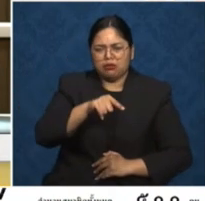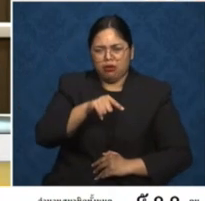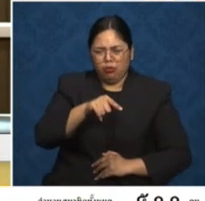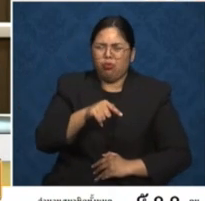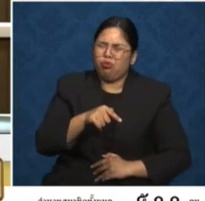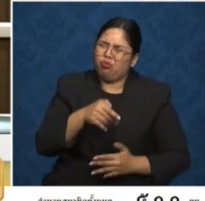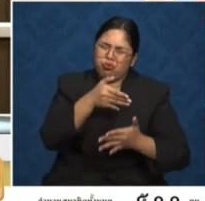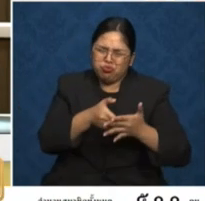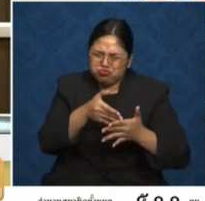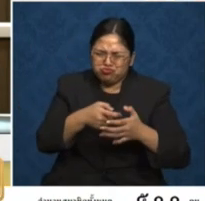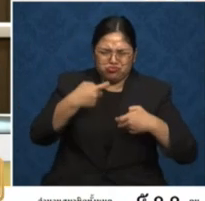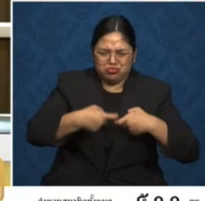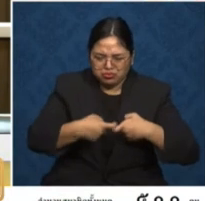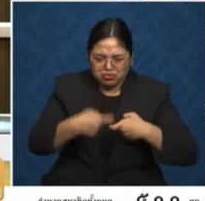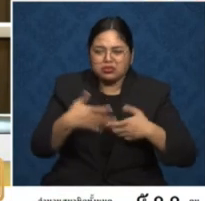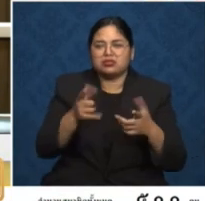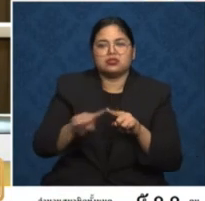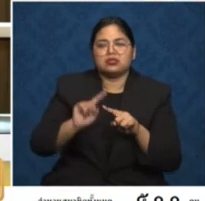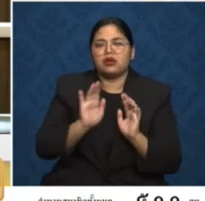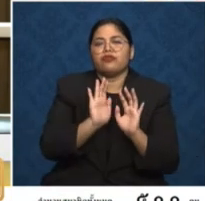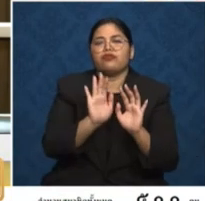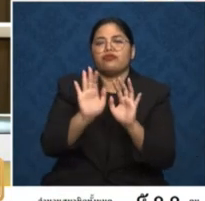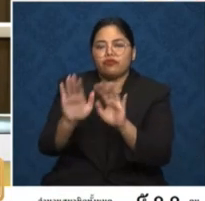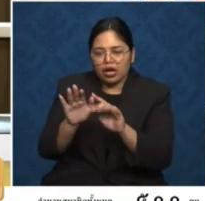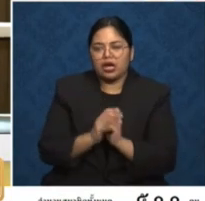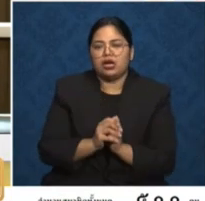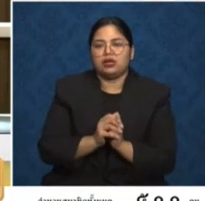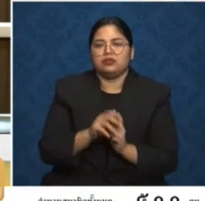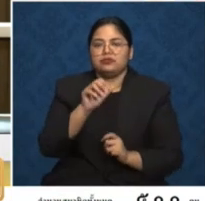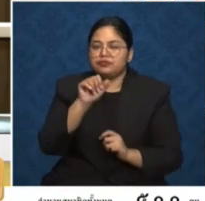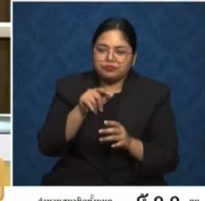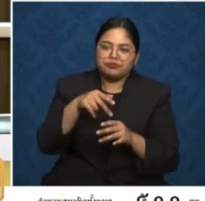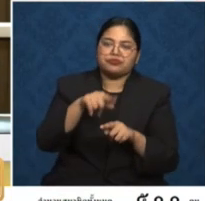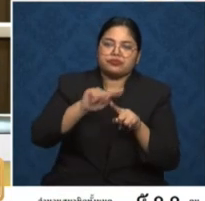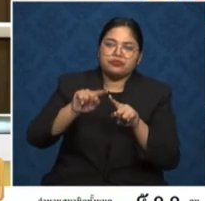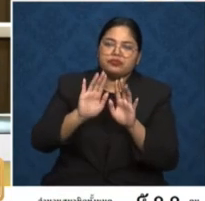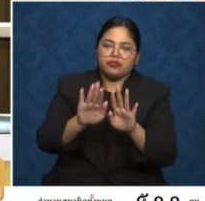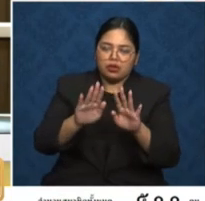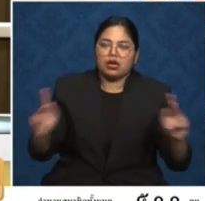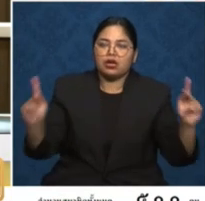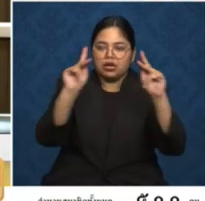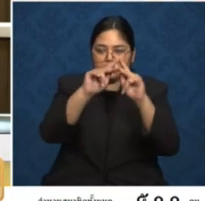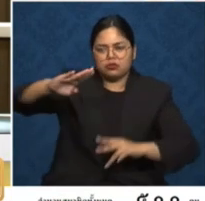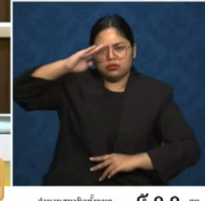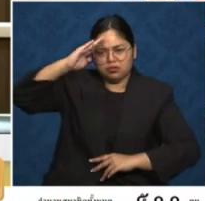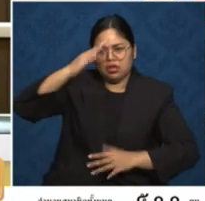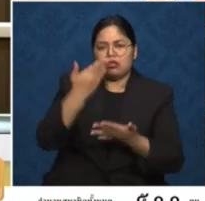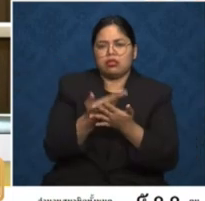ท่านประธานผ่านไปยังนายกรัฐมนตรีผ่านไปยังรัฐมนตรีกลาโหมได้ช่วยดูแลงบพดุ